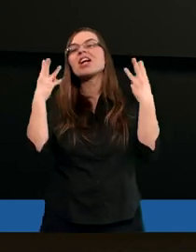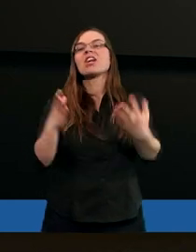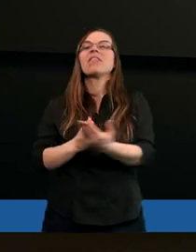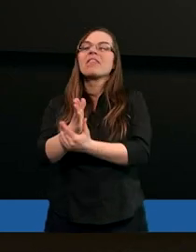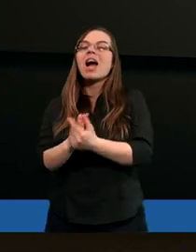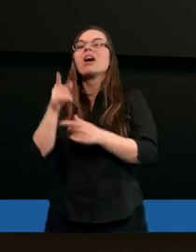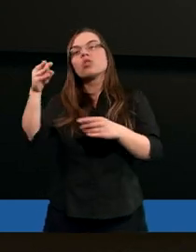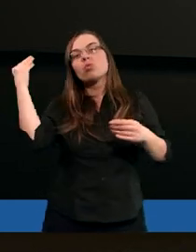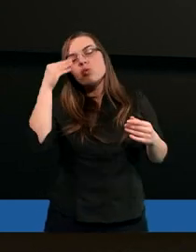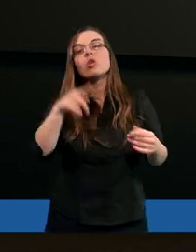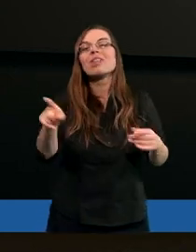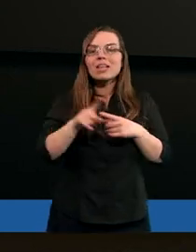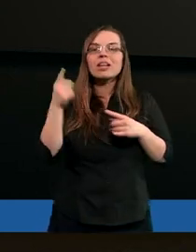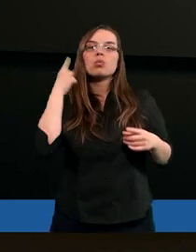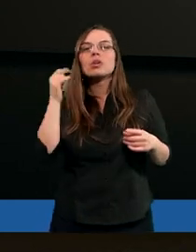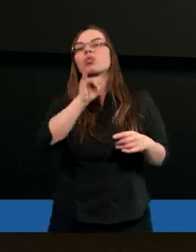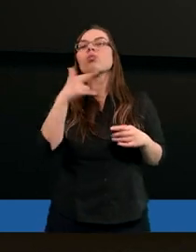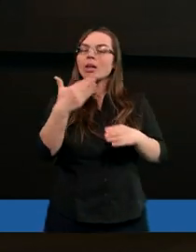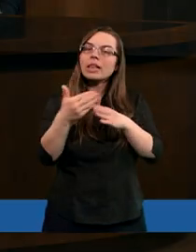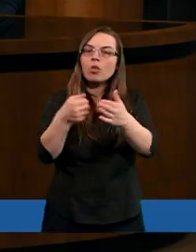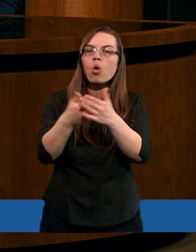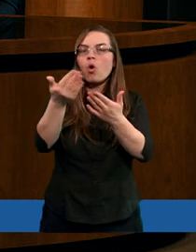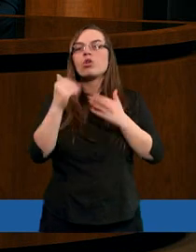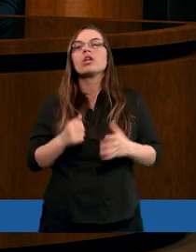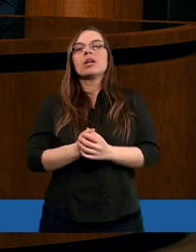uczniowie to słyszeli. Julian, Piotr i Igor.